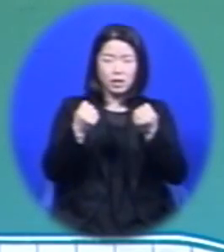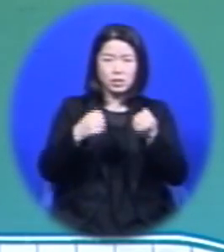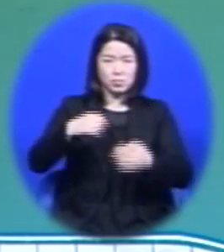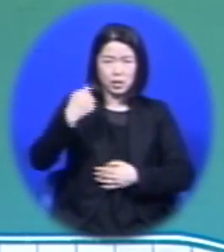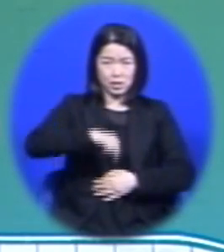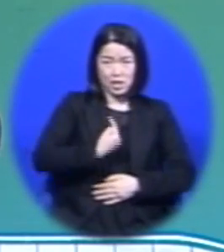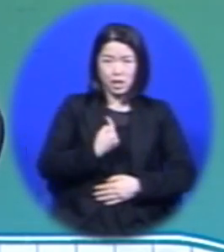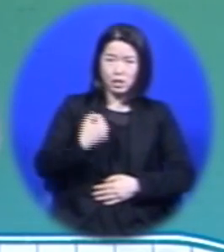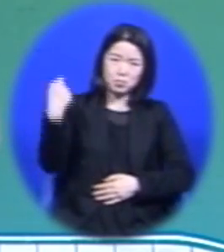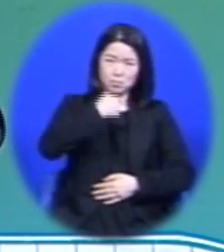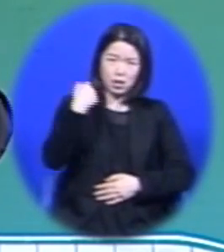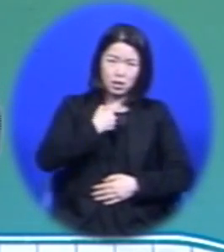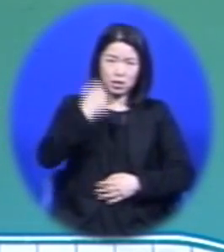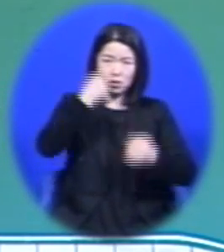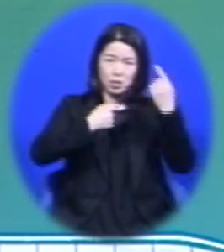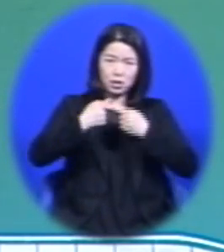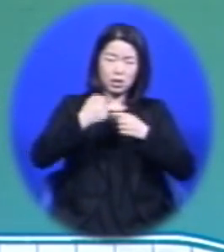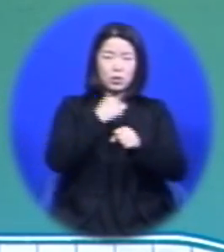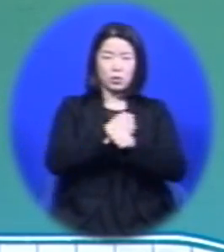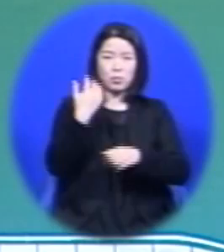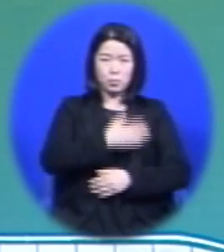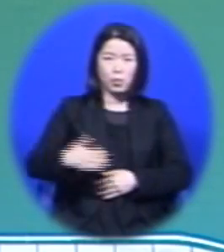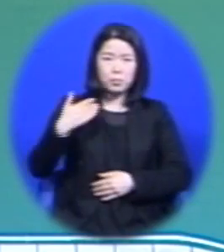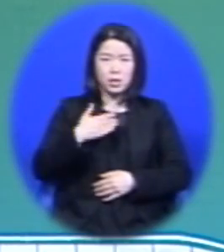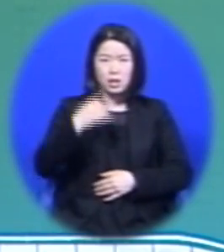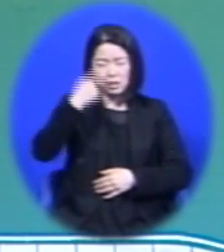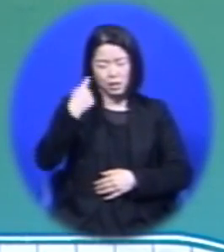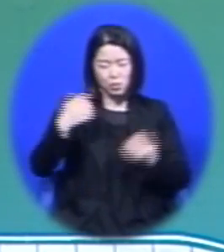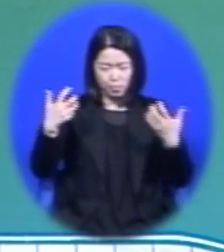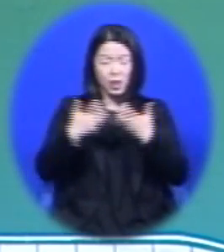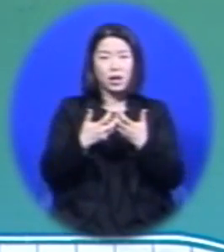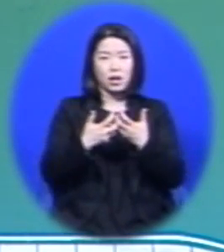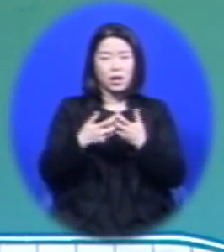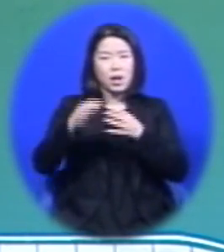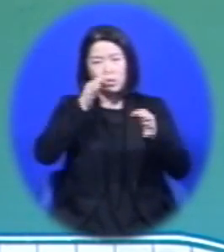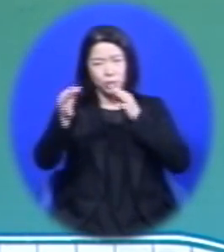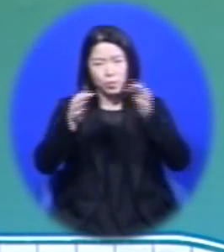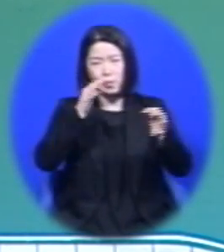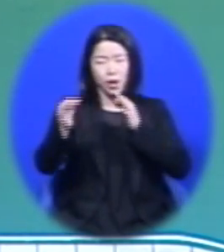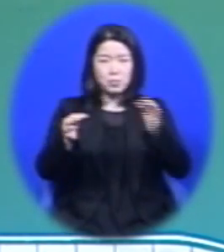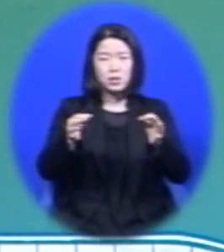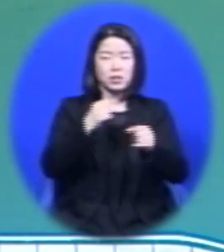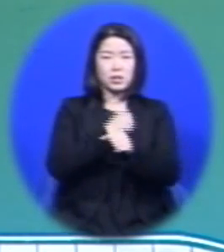해서 몸은 말할 수 없는 그런 몸이 됐고 소리소리 지르면서 괴성을 지르느라고 목은 늘